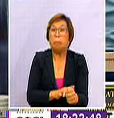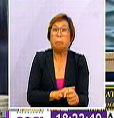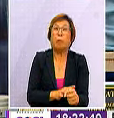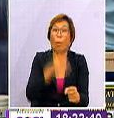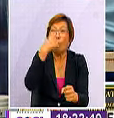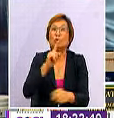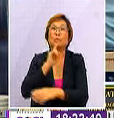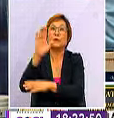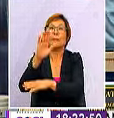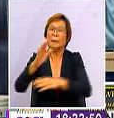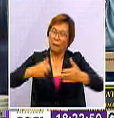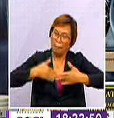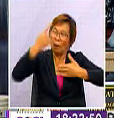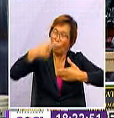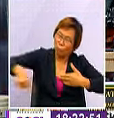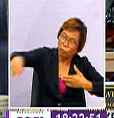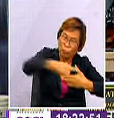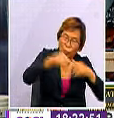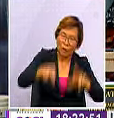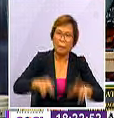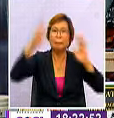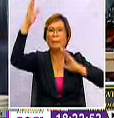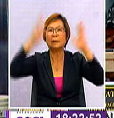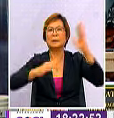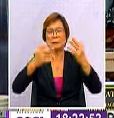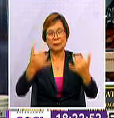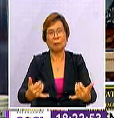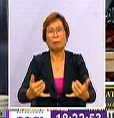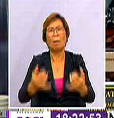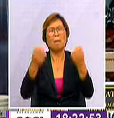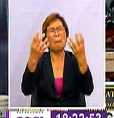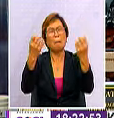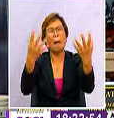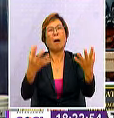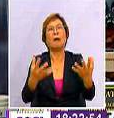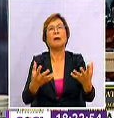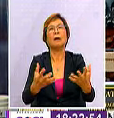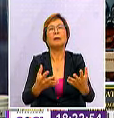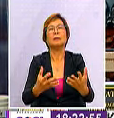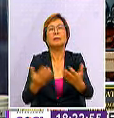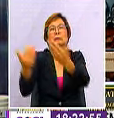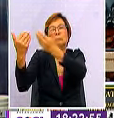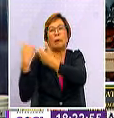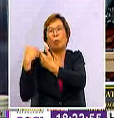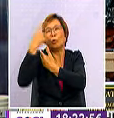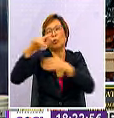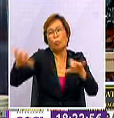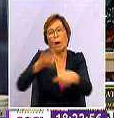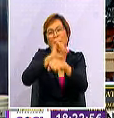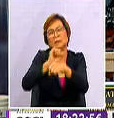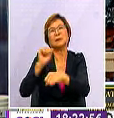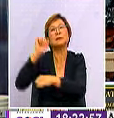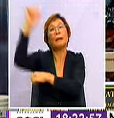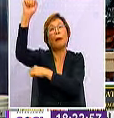demi menjamin kesejahteraan kita semua warga Malaysia. Kini, ramai antara mereka diamanahkan untuk menjalankan tugas di